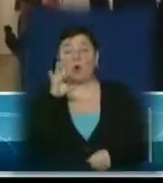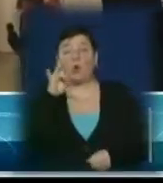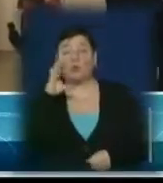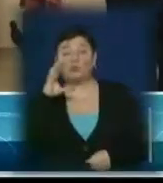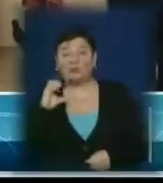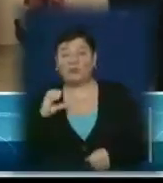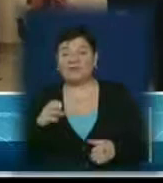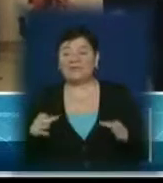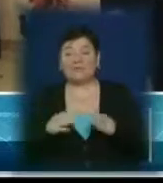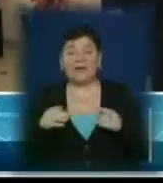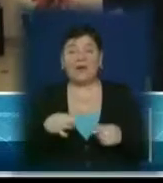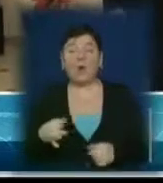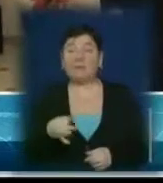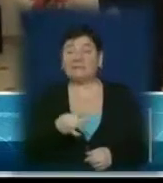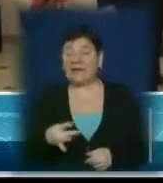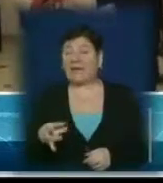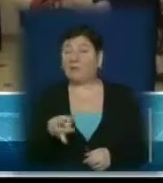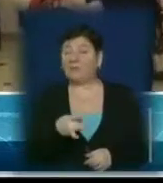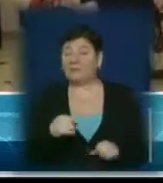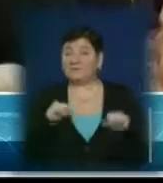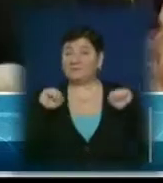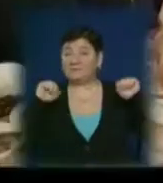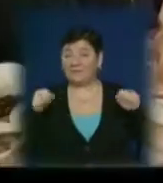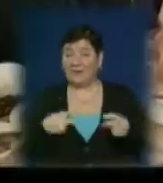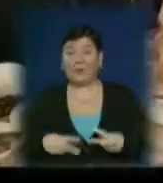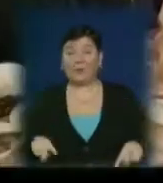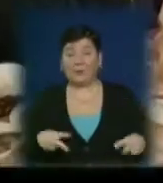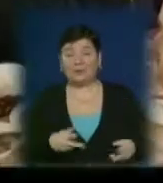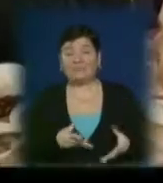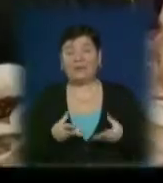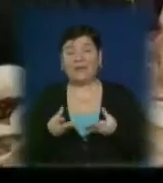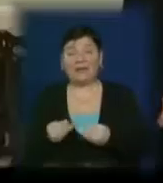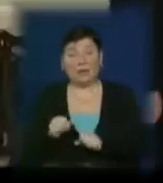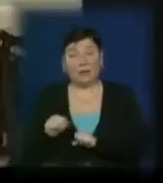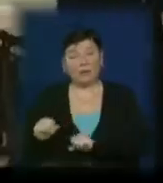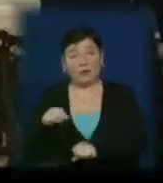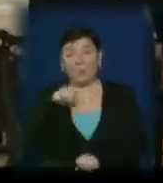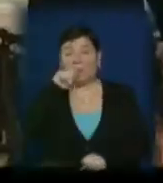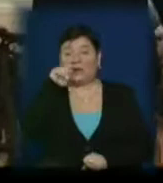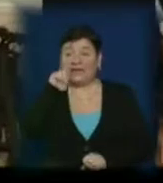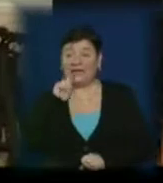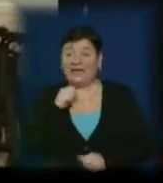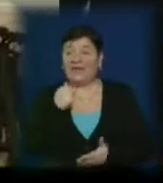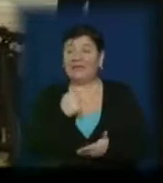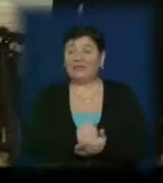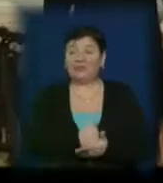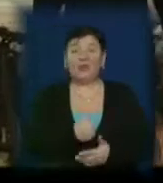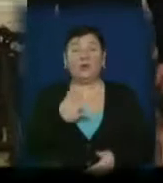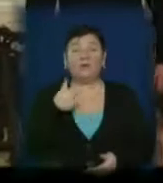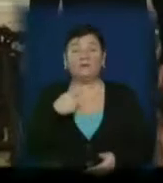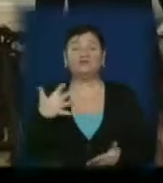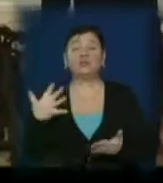серед збірних областей. А регіональний спортивний клуб Товариства сприяння обороні України на чолі з Іваном Марекою